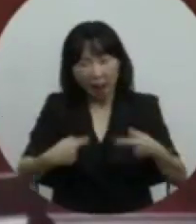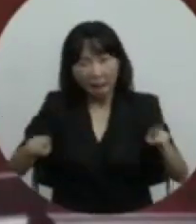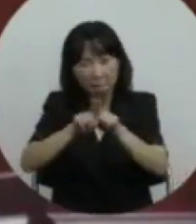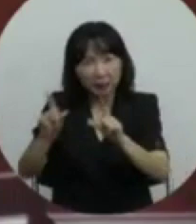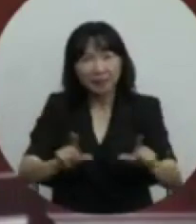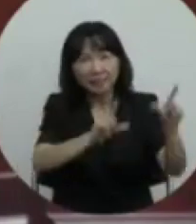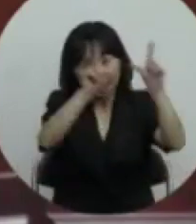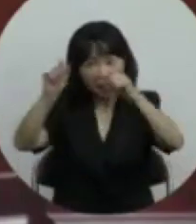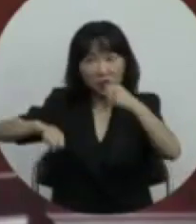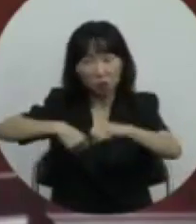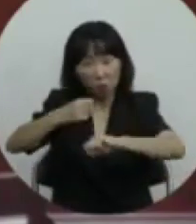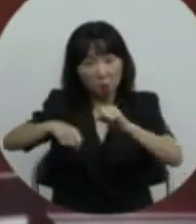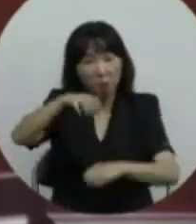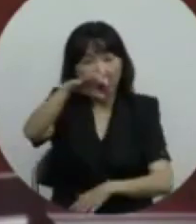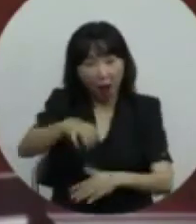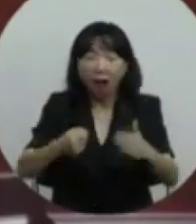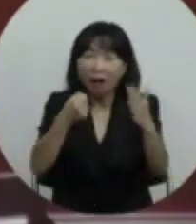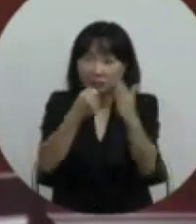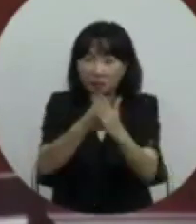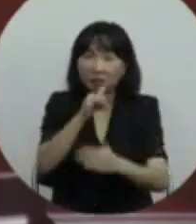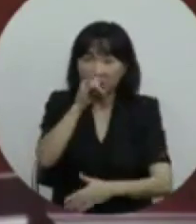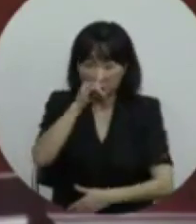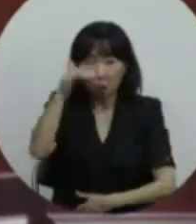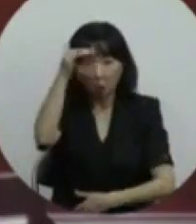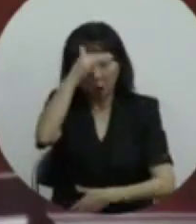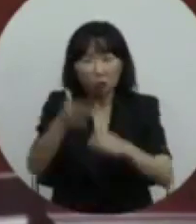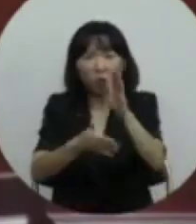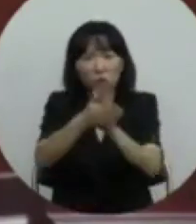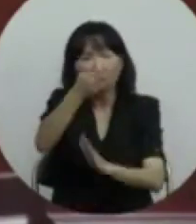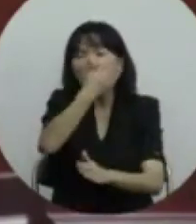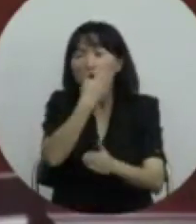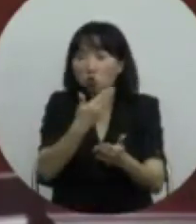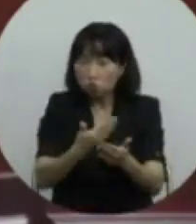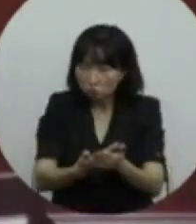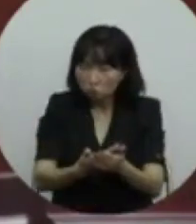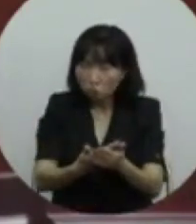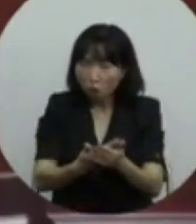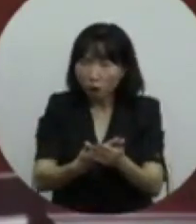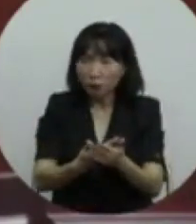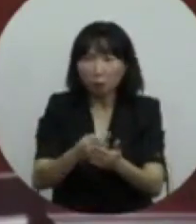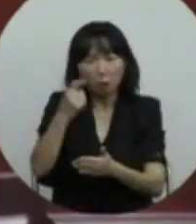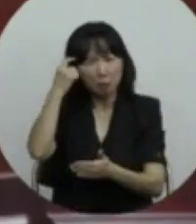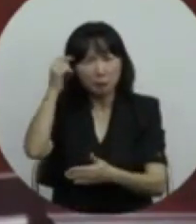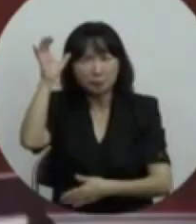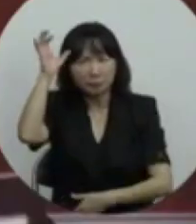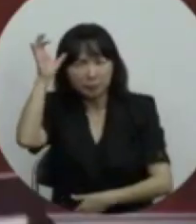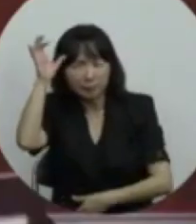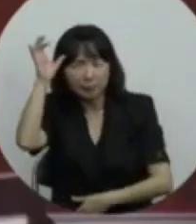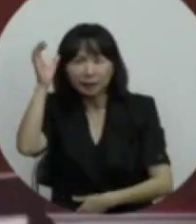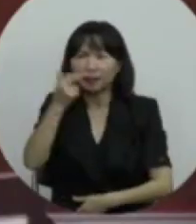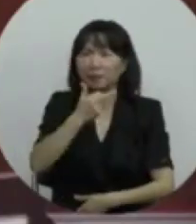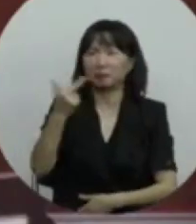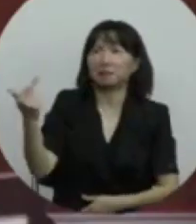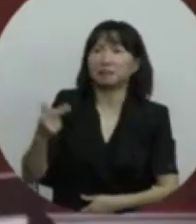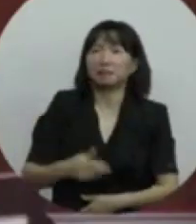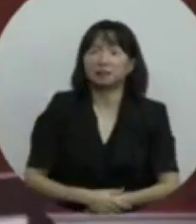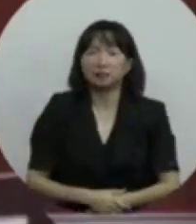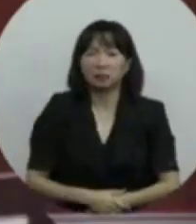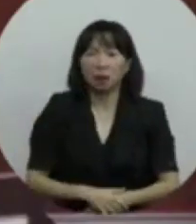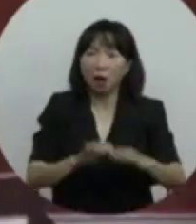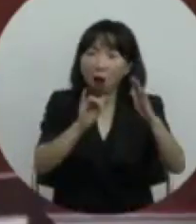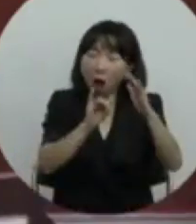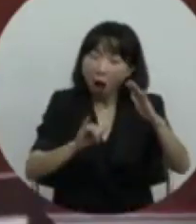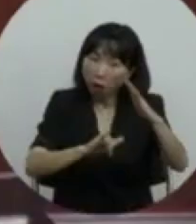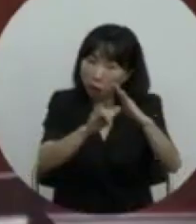시설이 관광도시로서의 발전을 위한 중요한 요소라며 기대에 부풀었습니다.